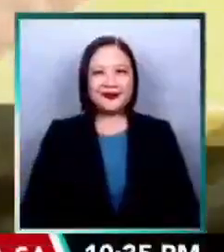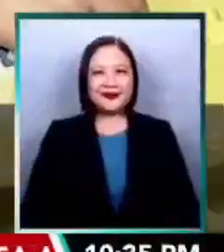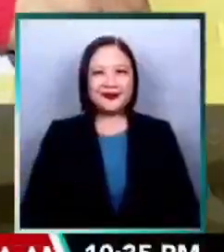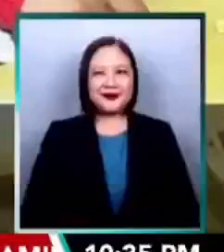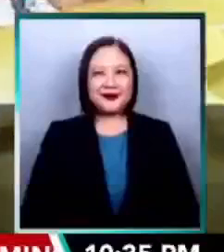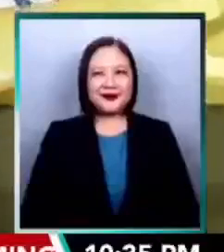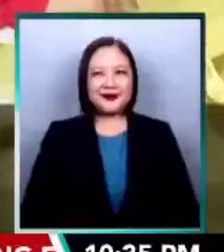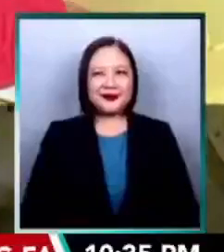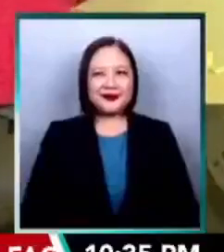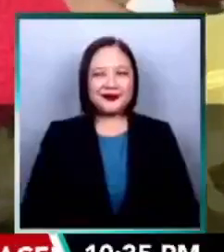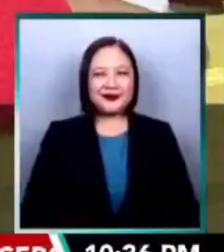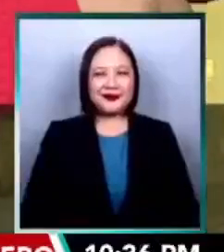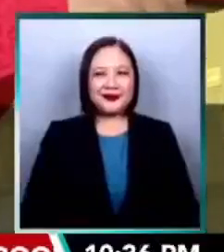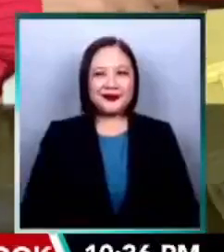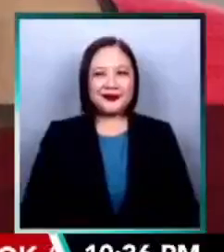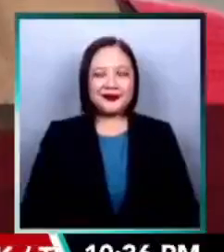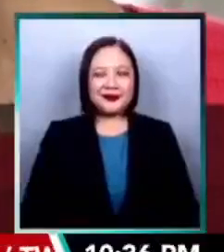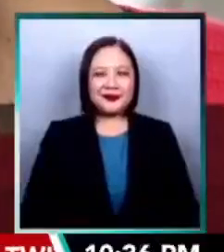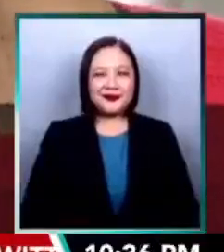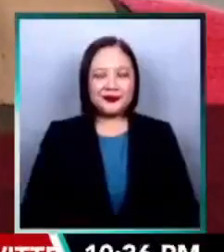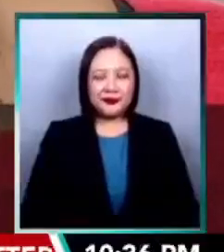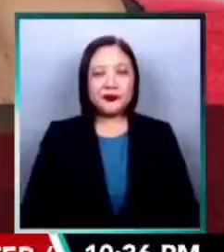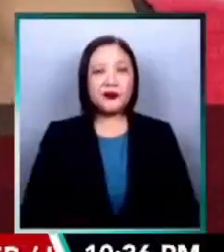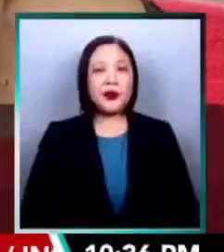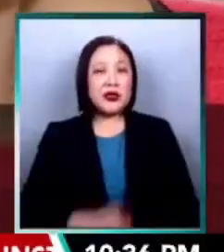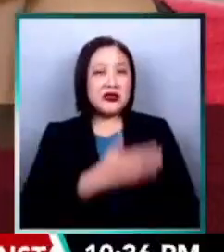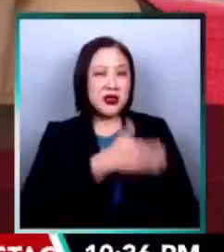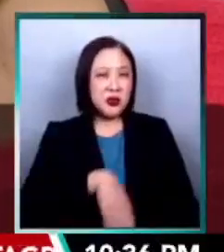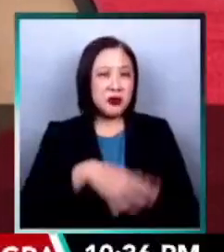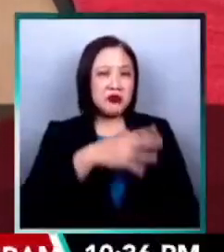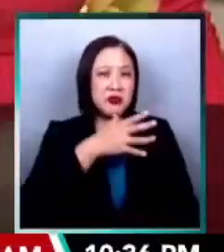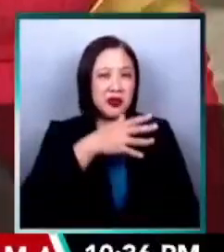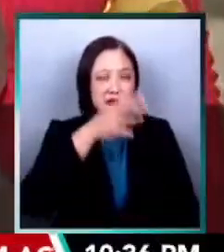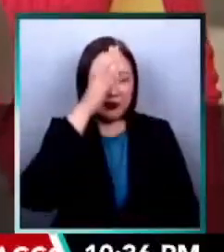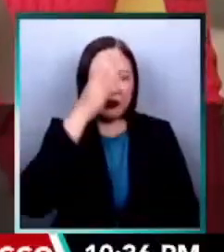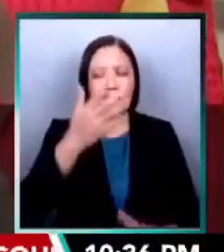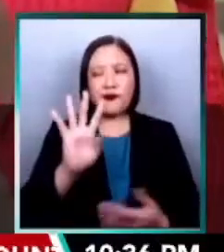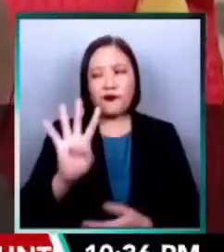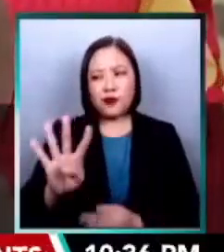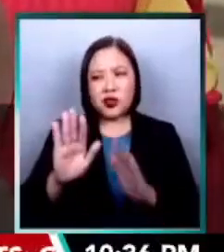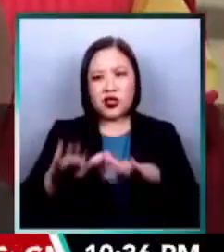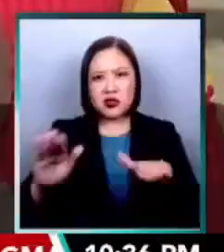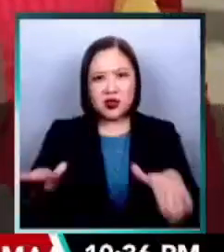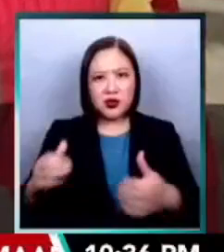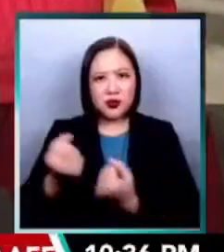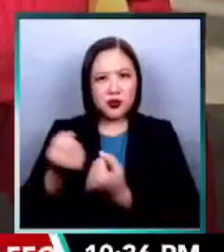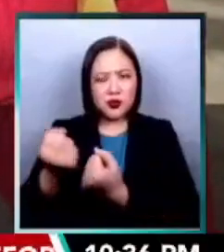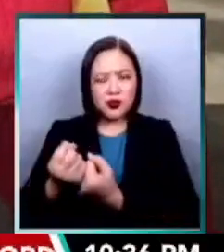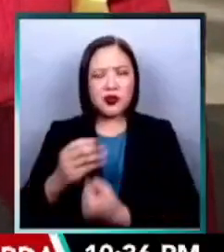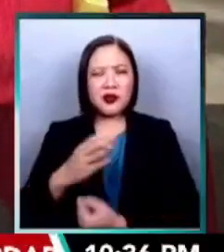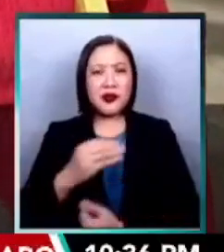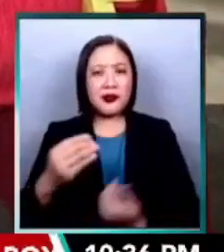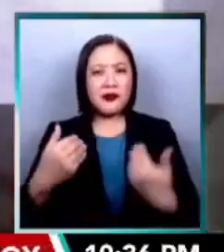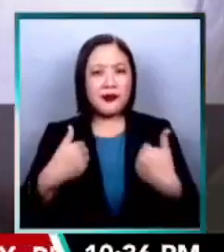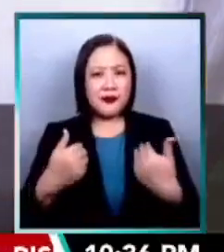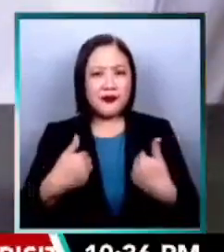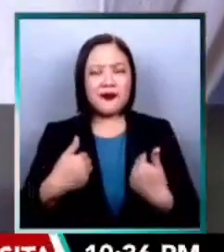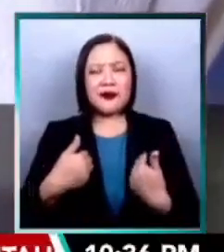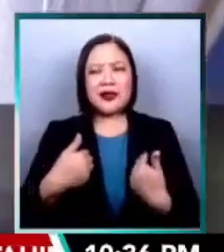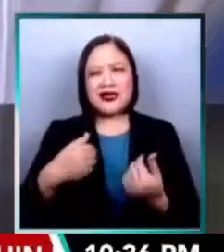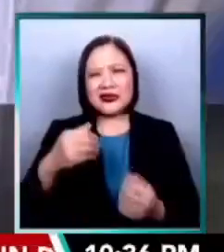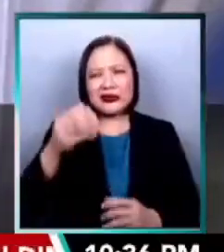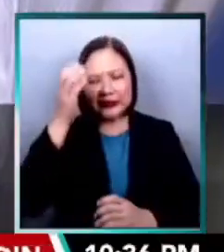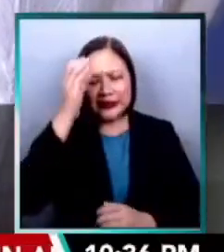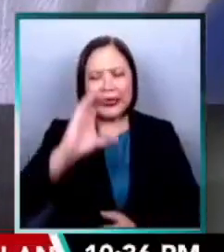sir. Solo parent, apat na anak ang itinataguyod at sumasa ilalim sa chemotherapy dahil